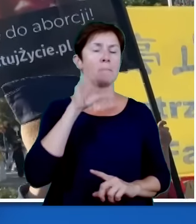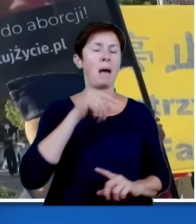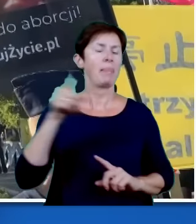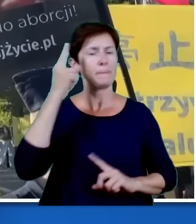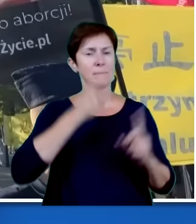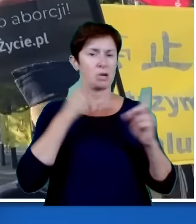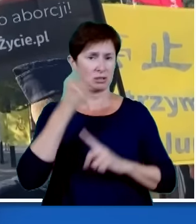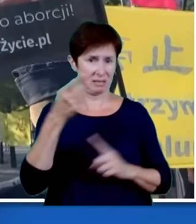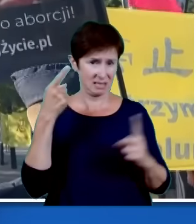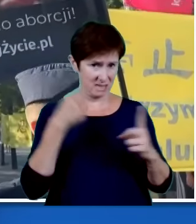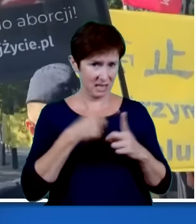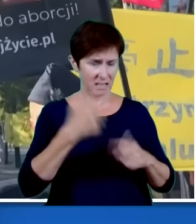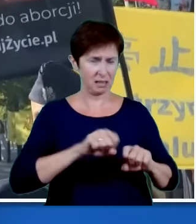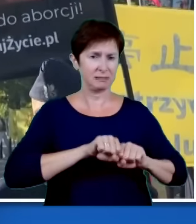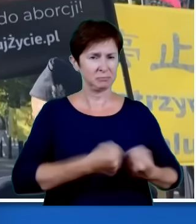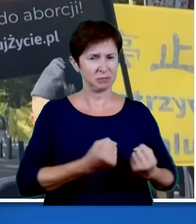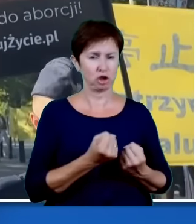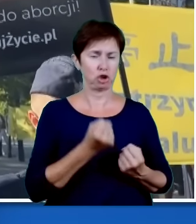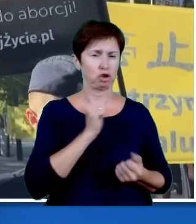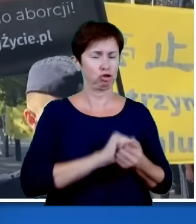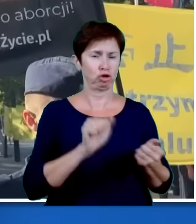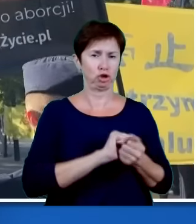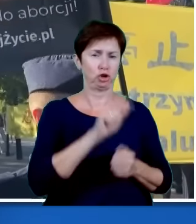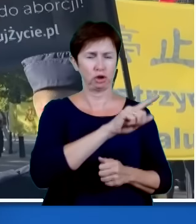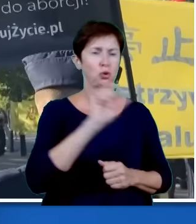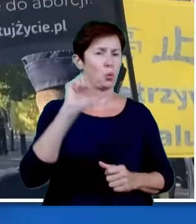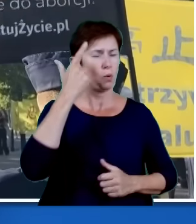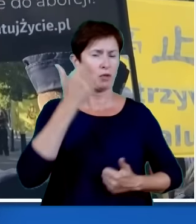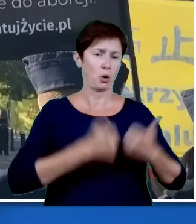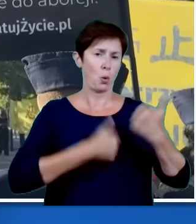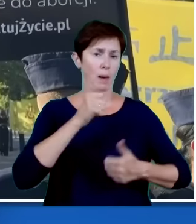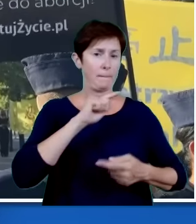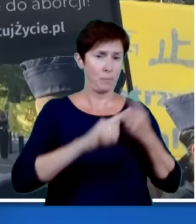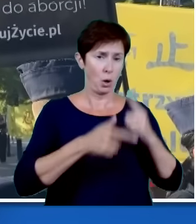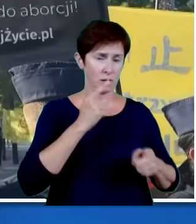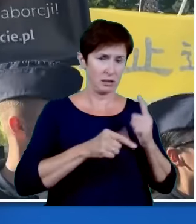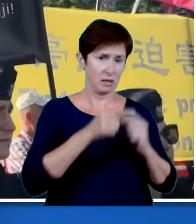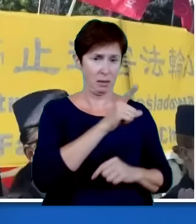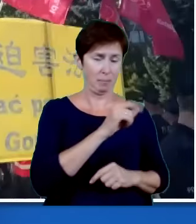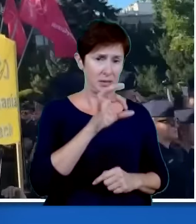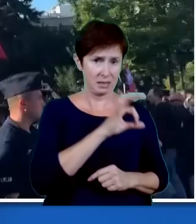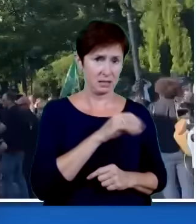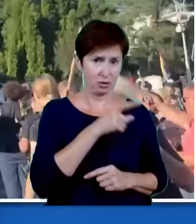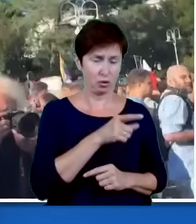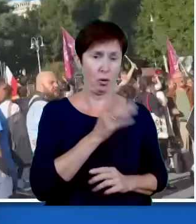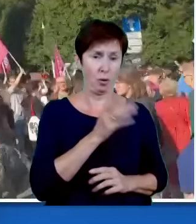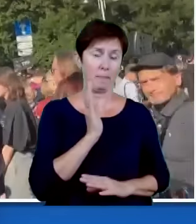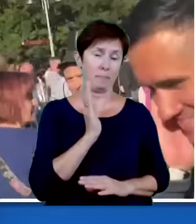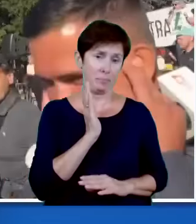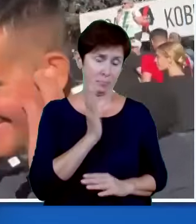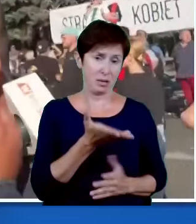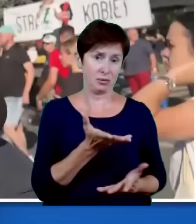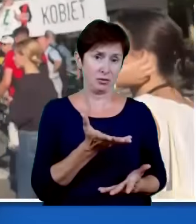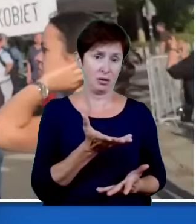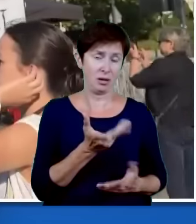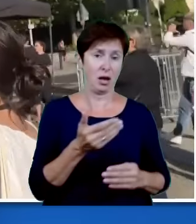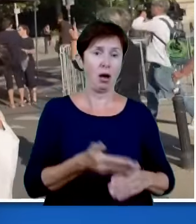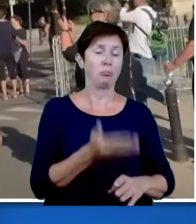zniszczenie Prawa i Sprawiedliwości czyli głównej konkurencji politycznej i ma się to wydarzyć przed